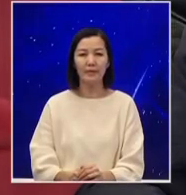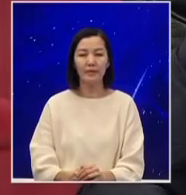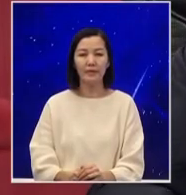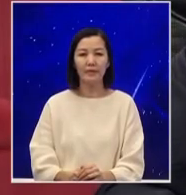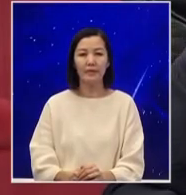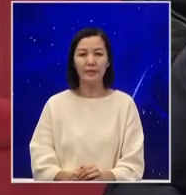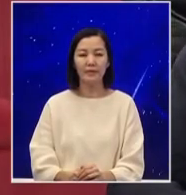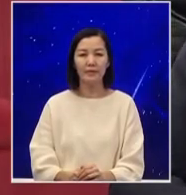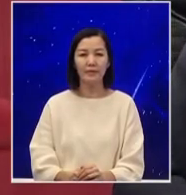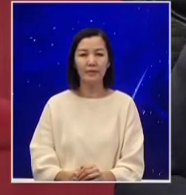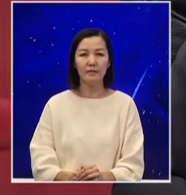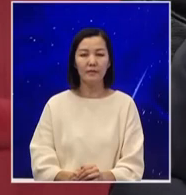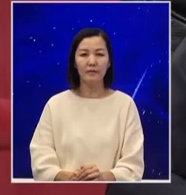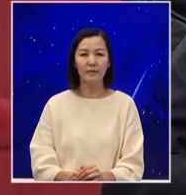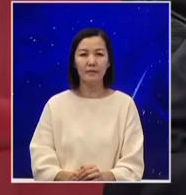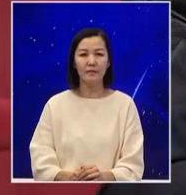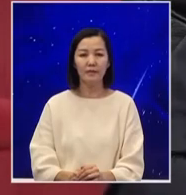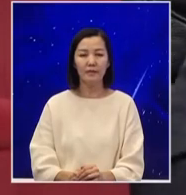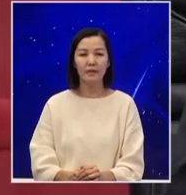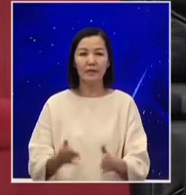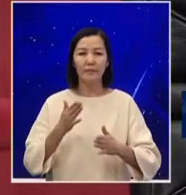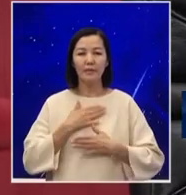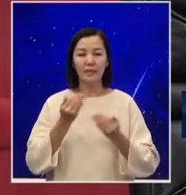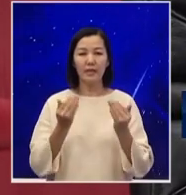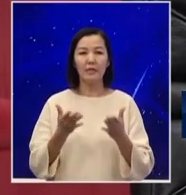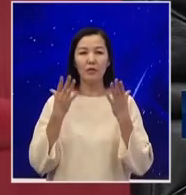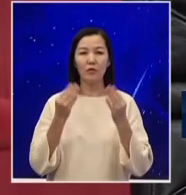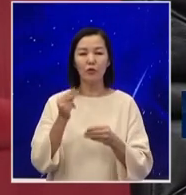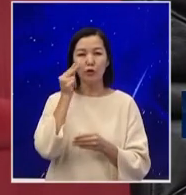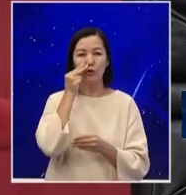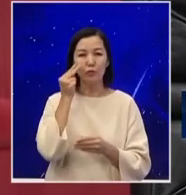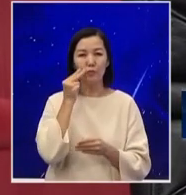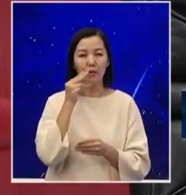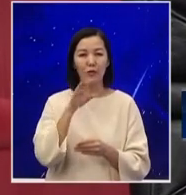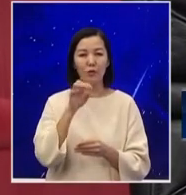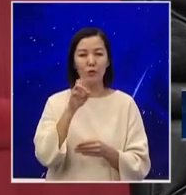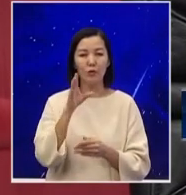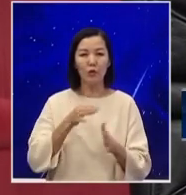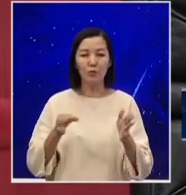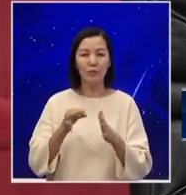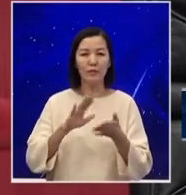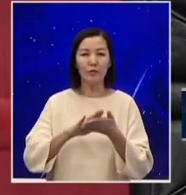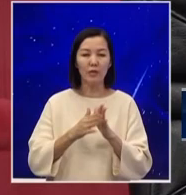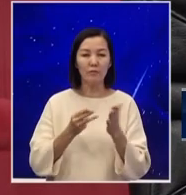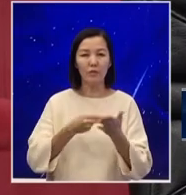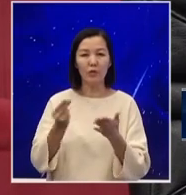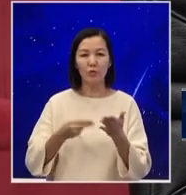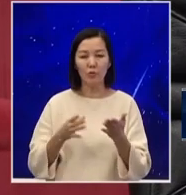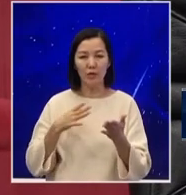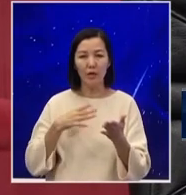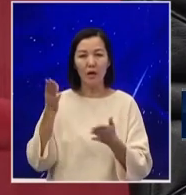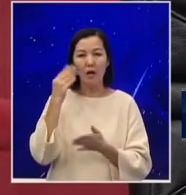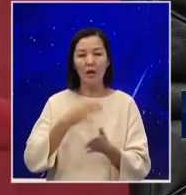Зная потенциал Алматинской области. Біз қазір күні Шымкент және Түркістан облыстарымен түрлі келісім шарттар жасап қойдық. Осы орайда